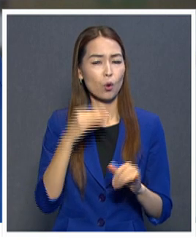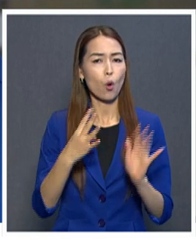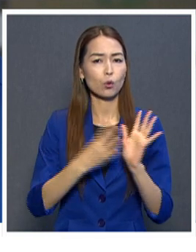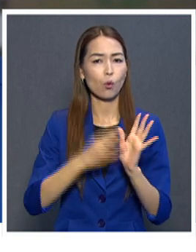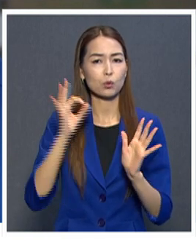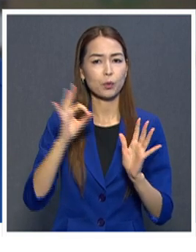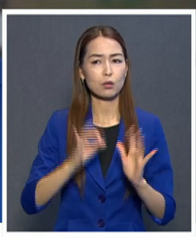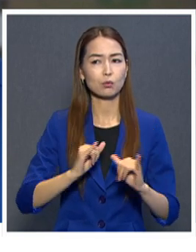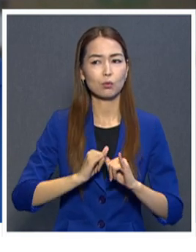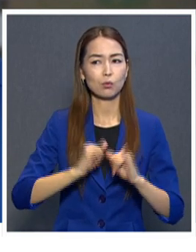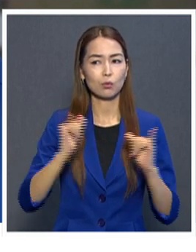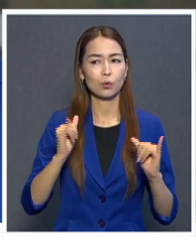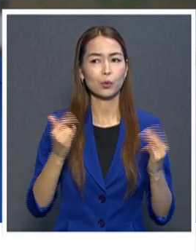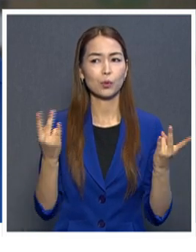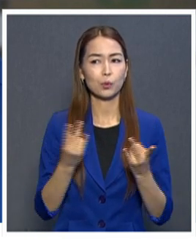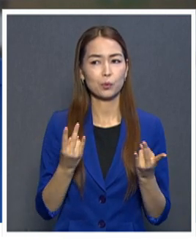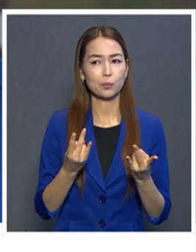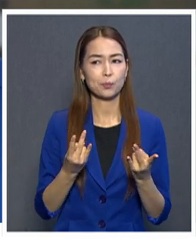9%